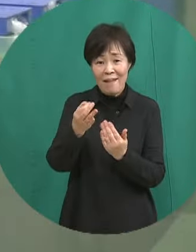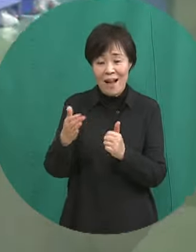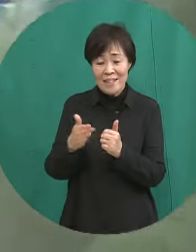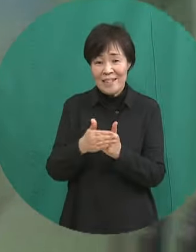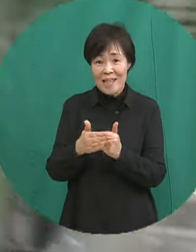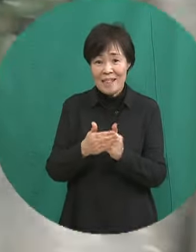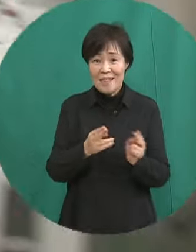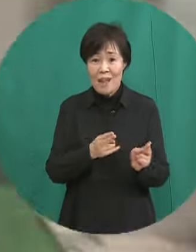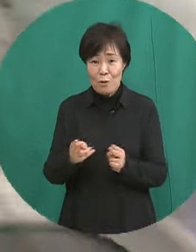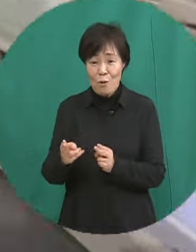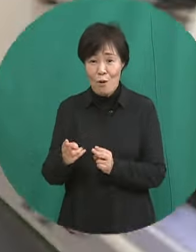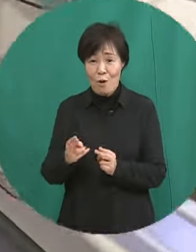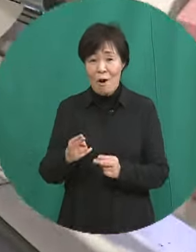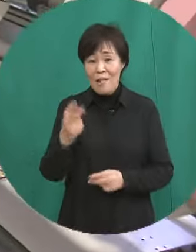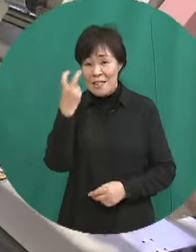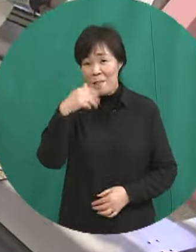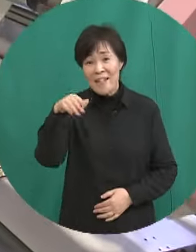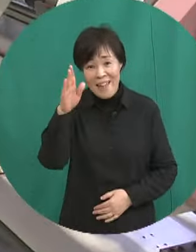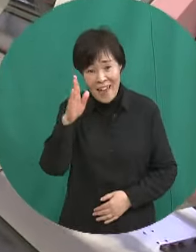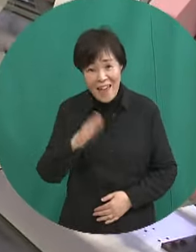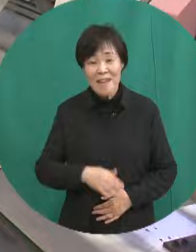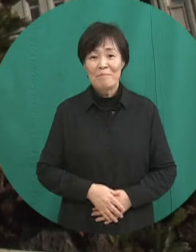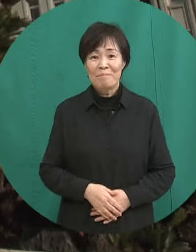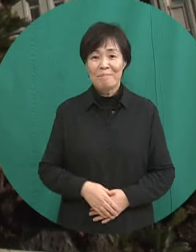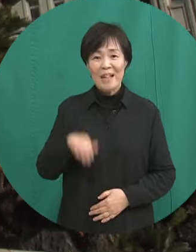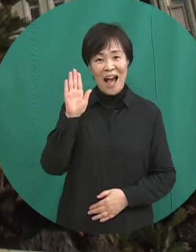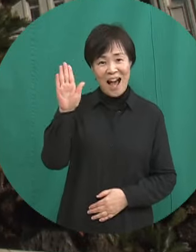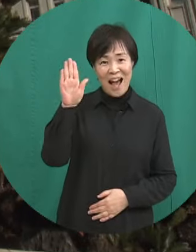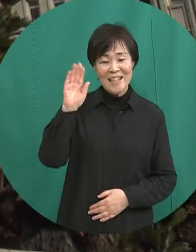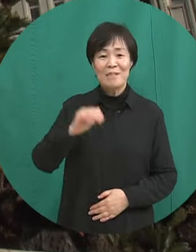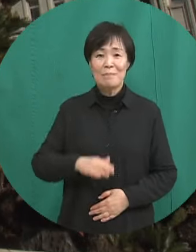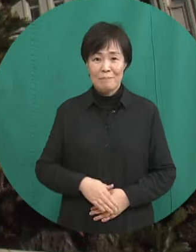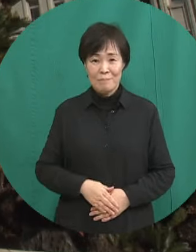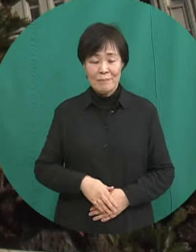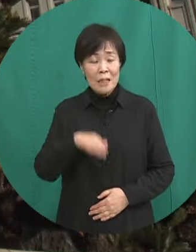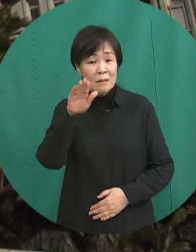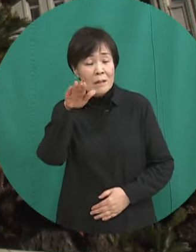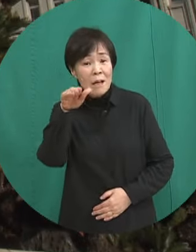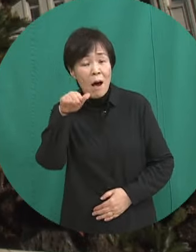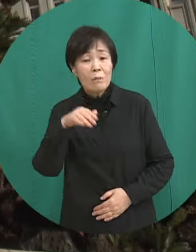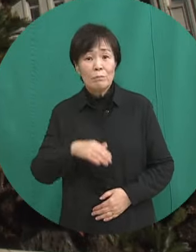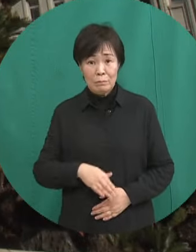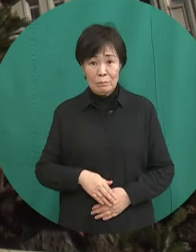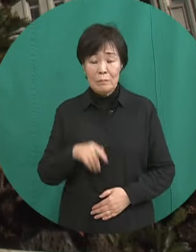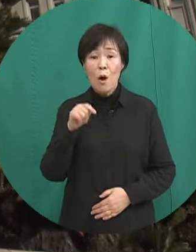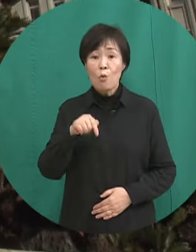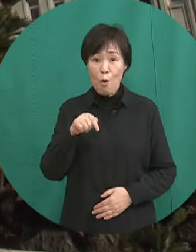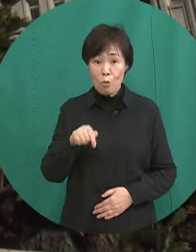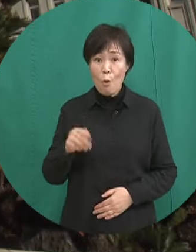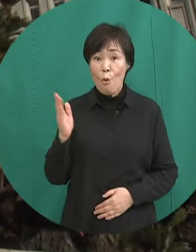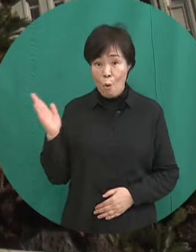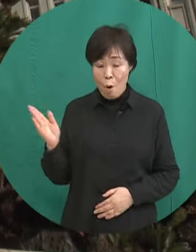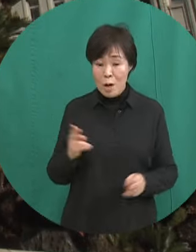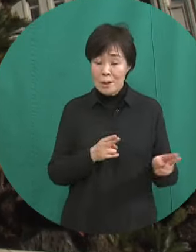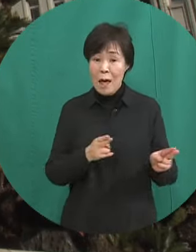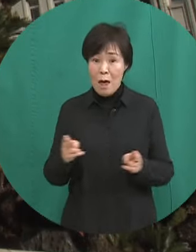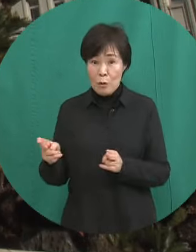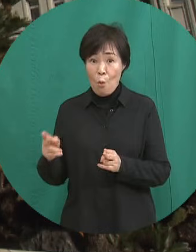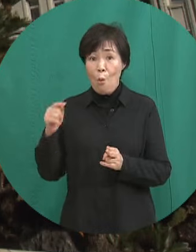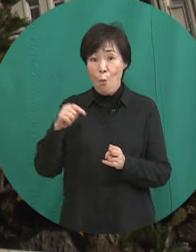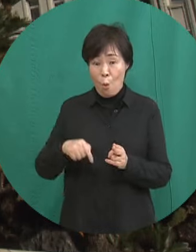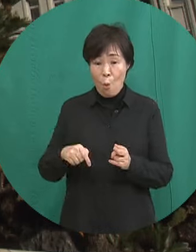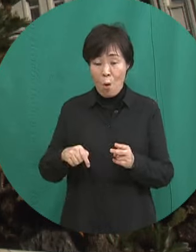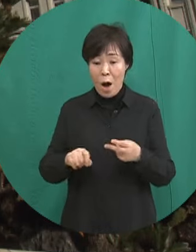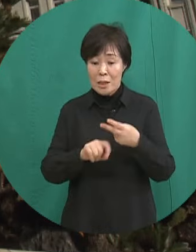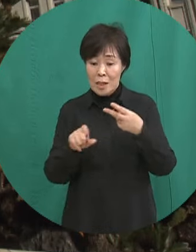金返還支援制度について調べてきてほしいけん。 はい、井出さん、愛媛県の奨学金返還支